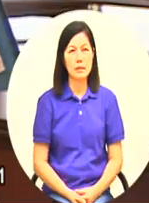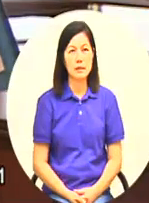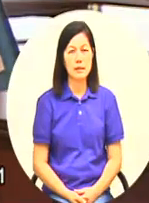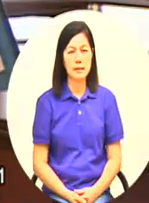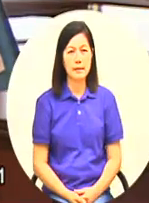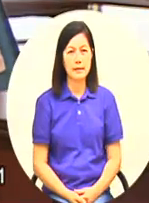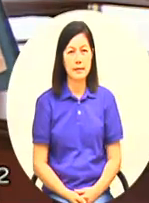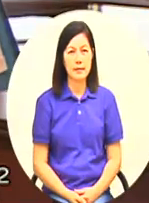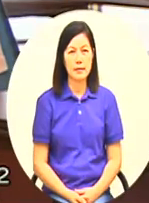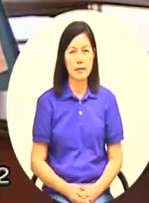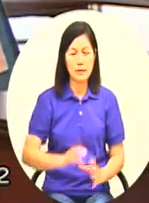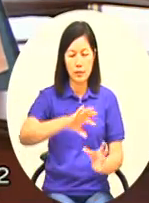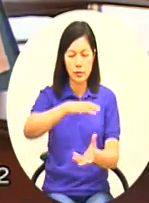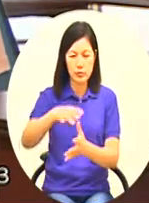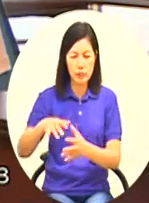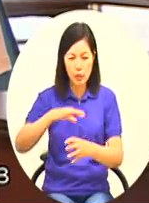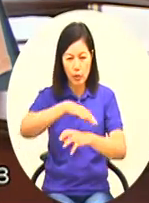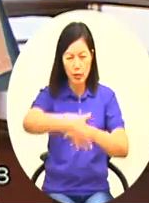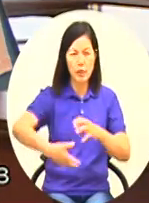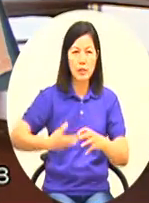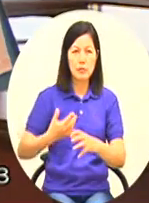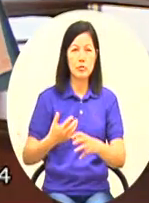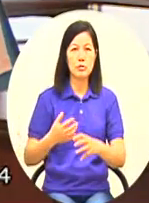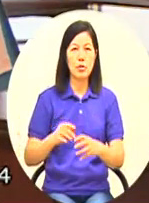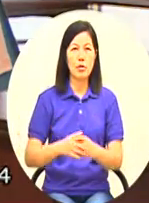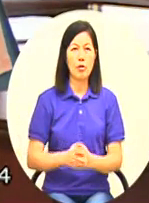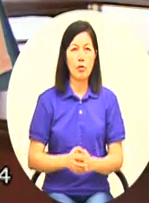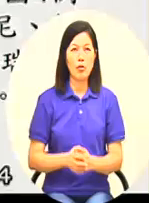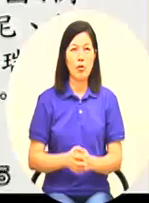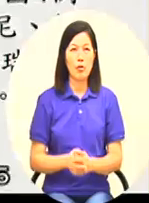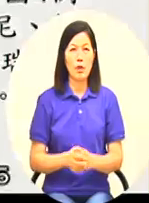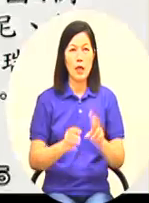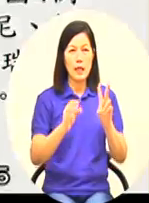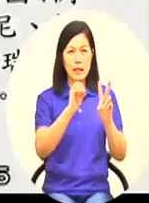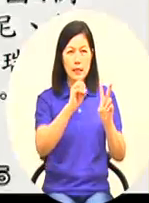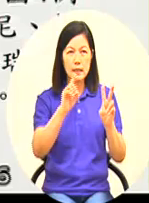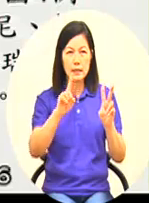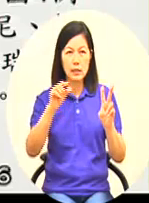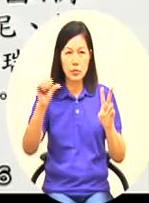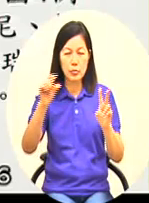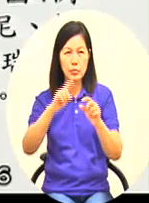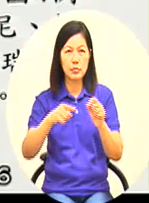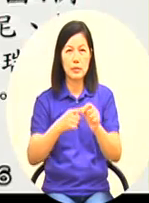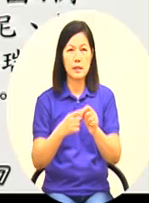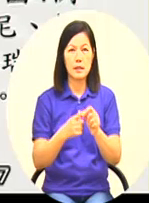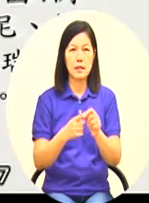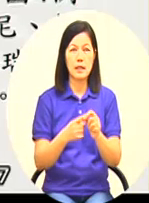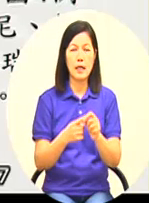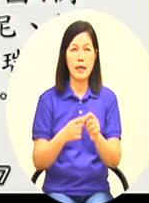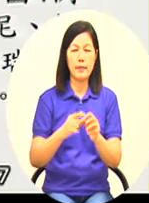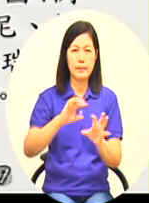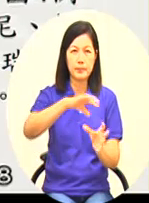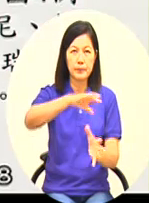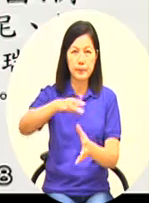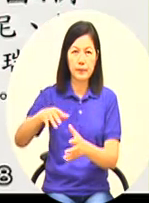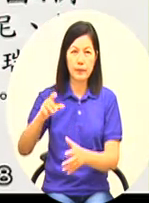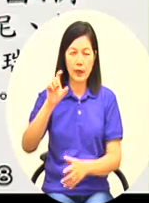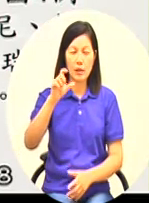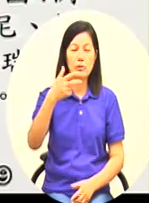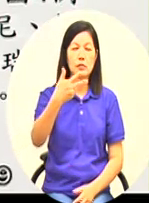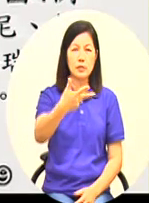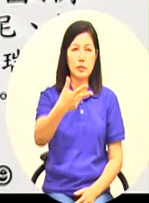来自全球嘛嘞，哈，2015年嘞。啊，以来呢，已有67个国家的属地